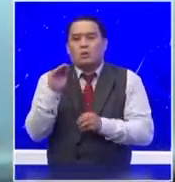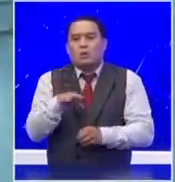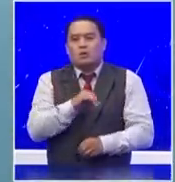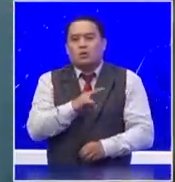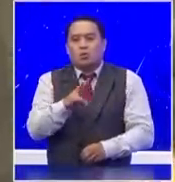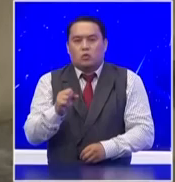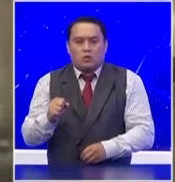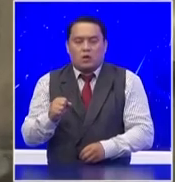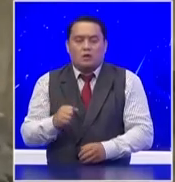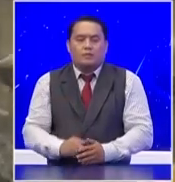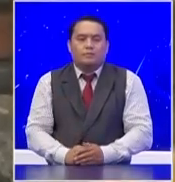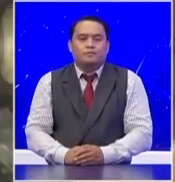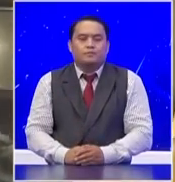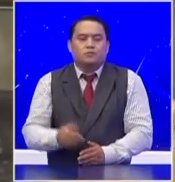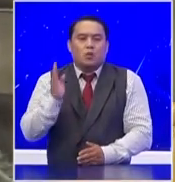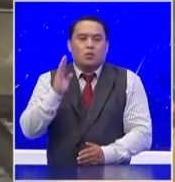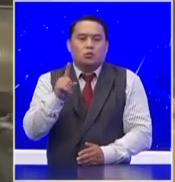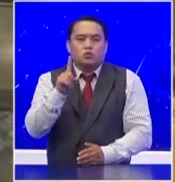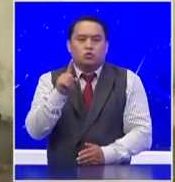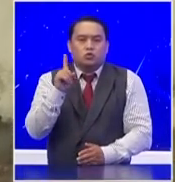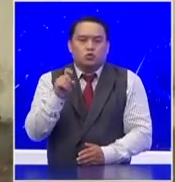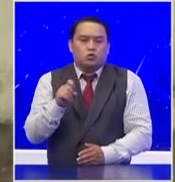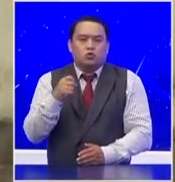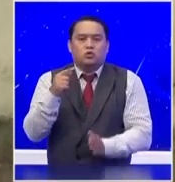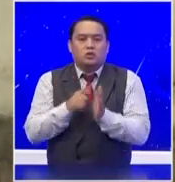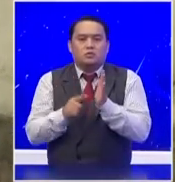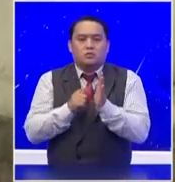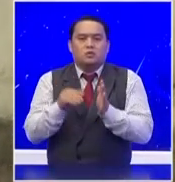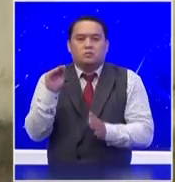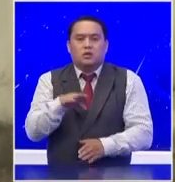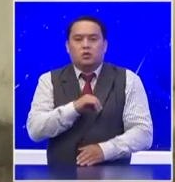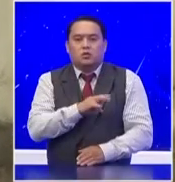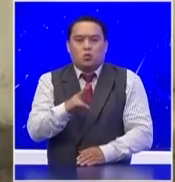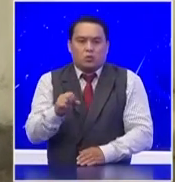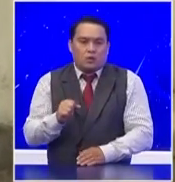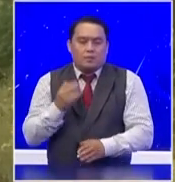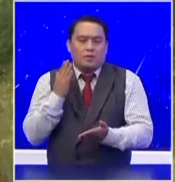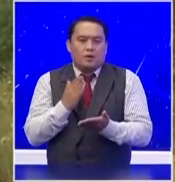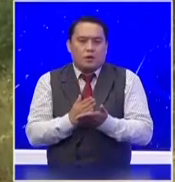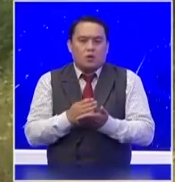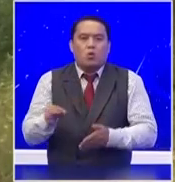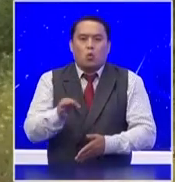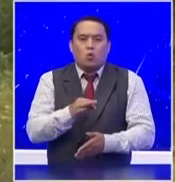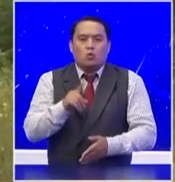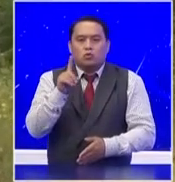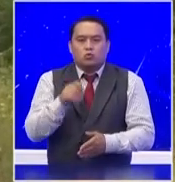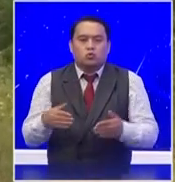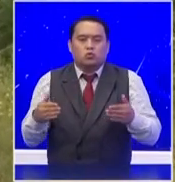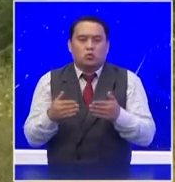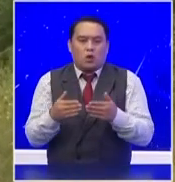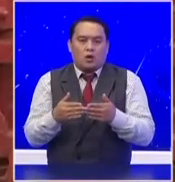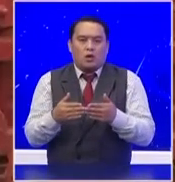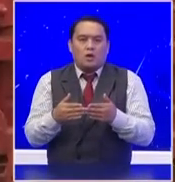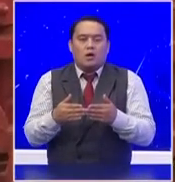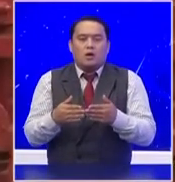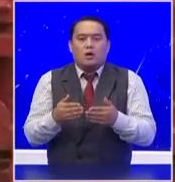отын барын айтады. Алдағы уақытта 170 мың тонна қара отын сатып алуды жоспарлап отырмыз дейді. Жалпы облыс бойынша 100 тұйық бар. Көмір